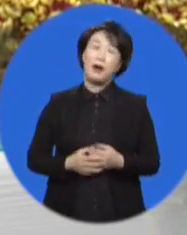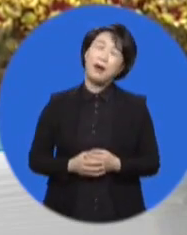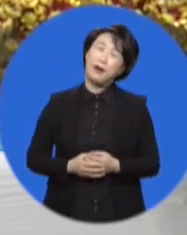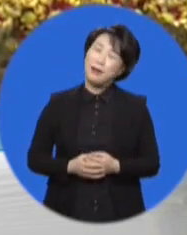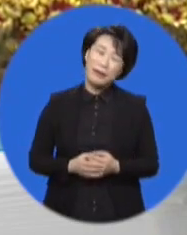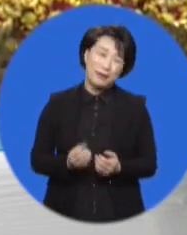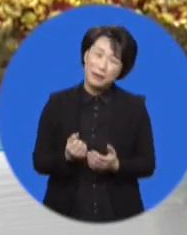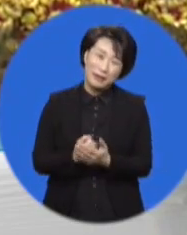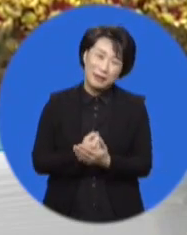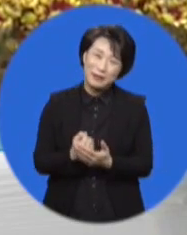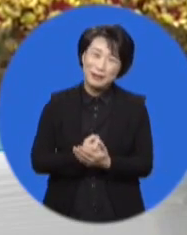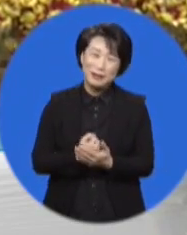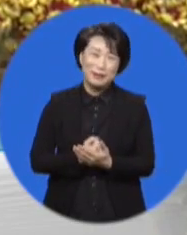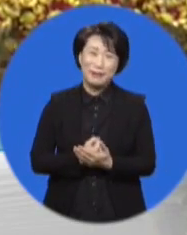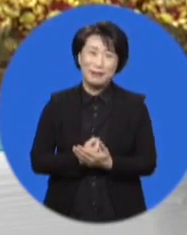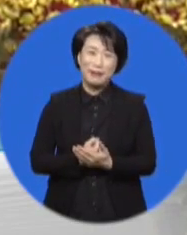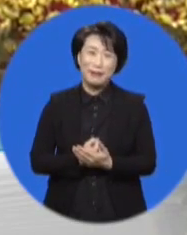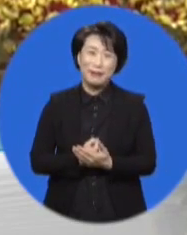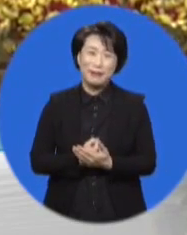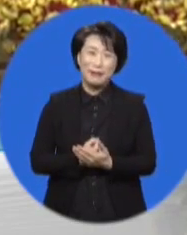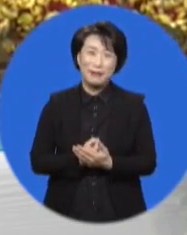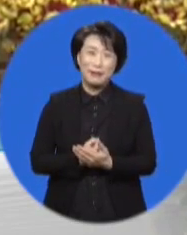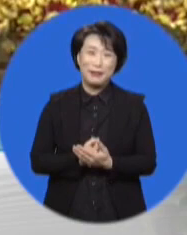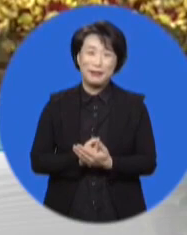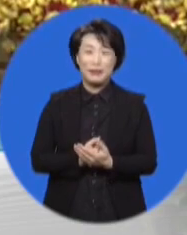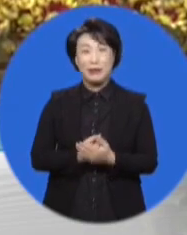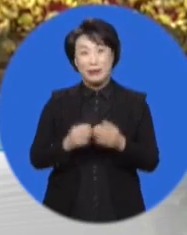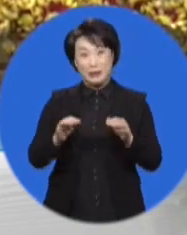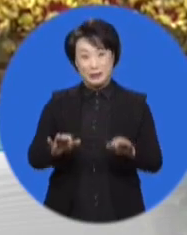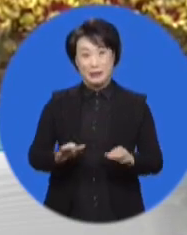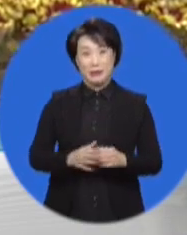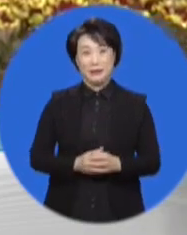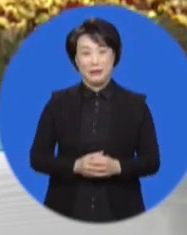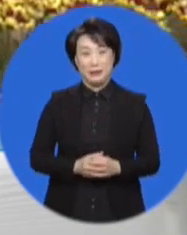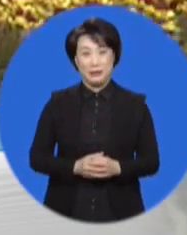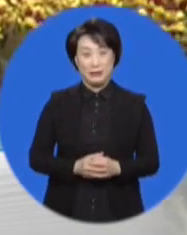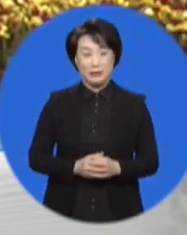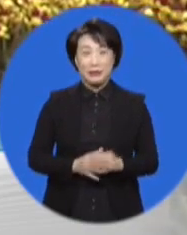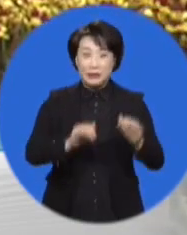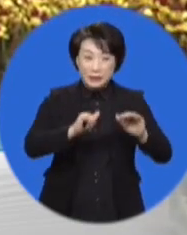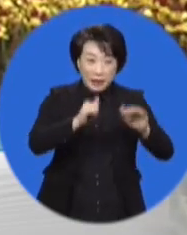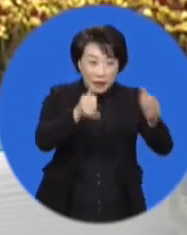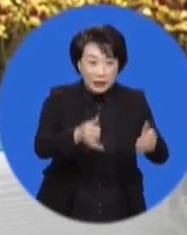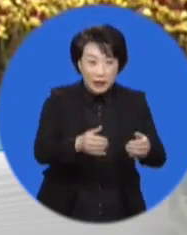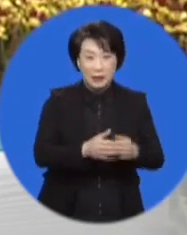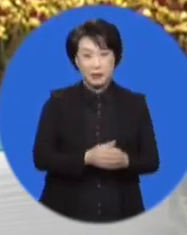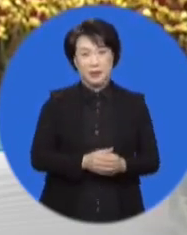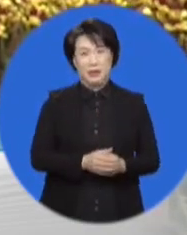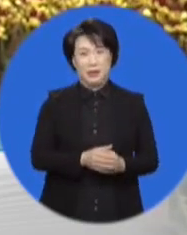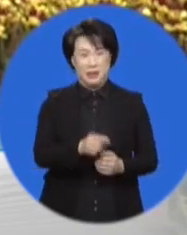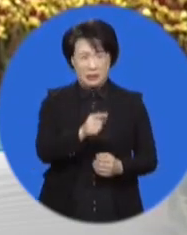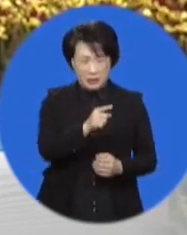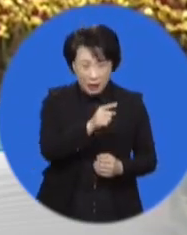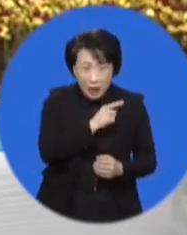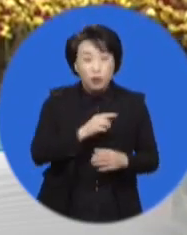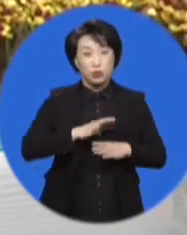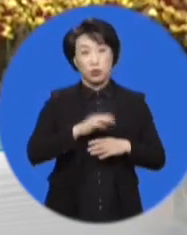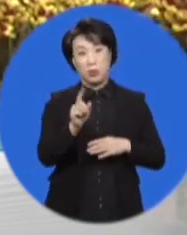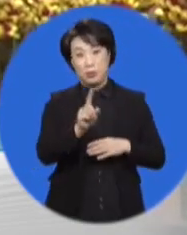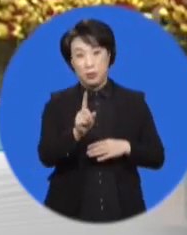얼마나 참혹하고 비참한 일인가. 그러니까 세상에서 제일 두려운